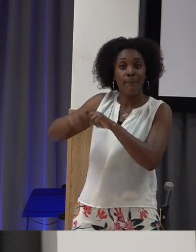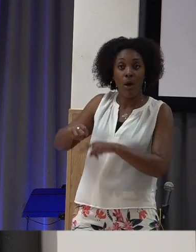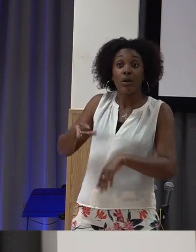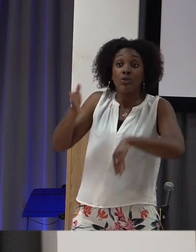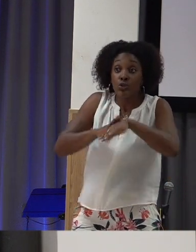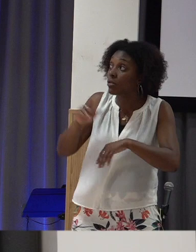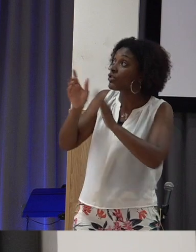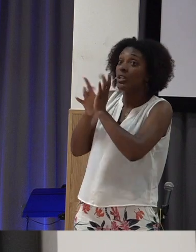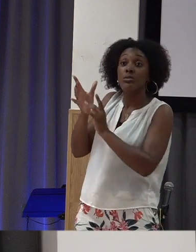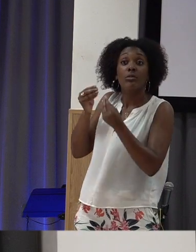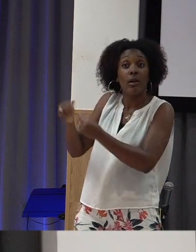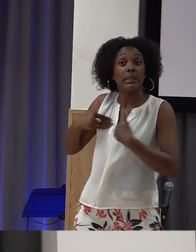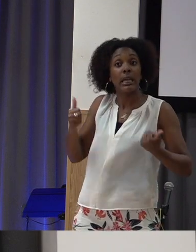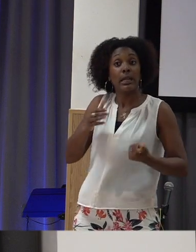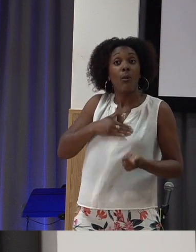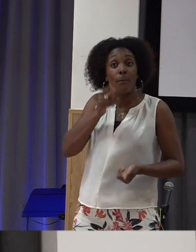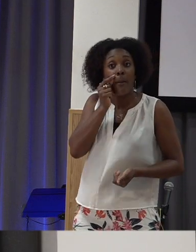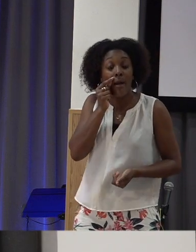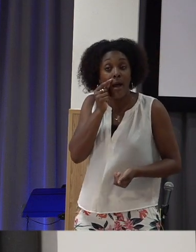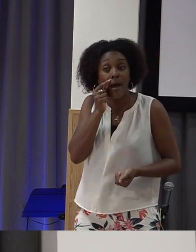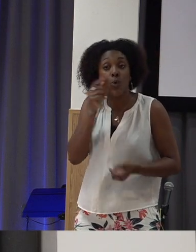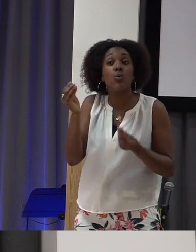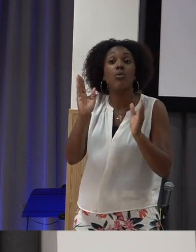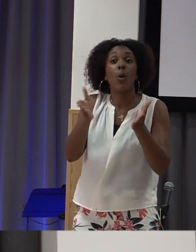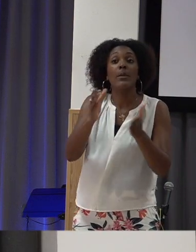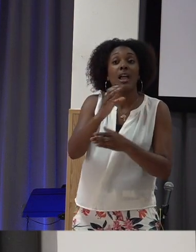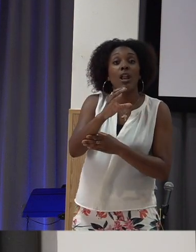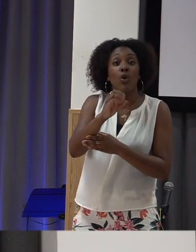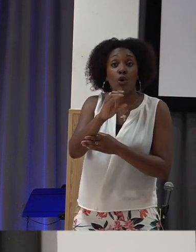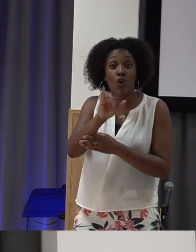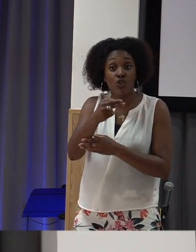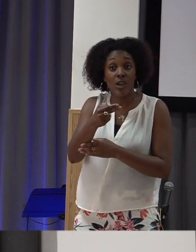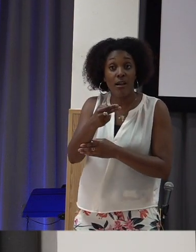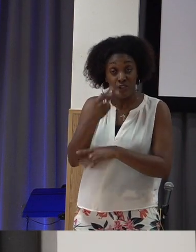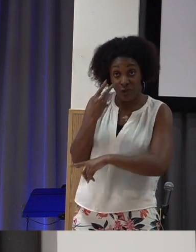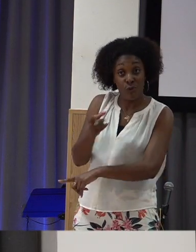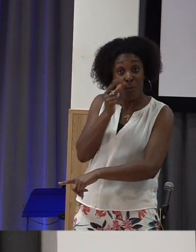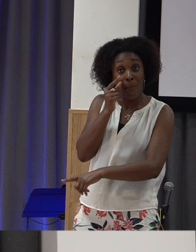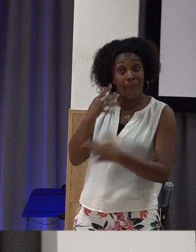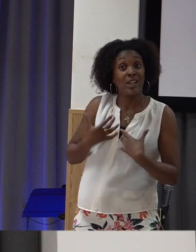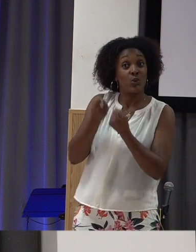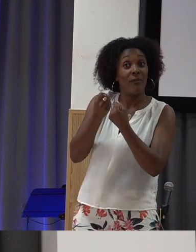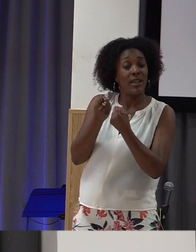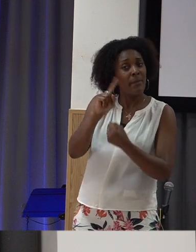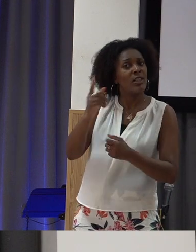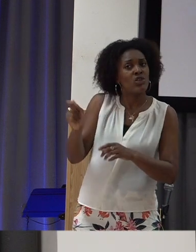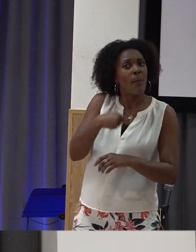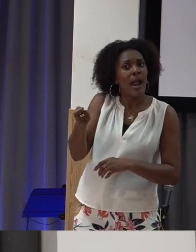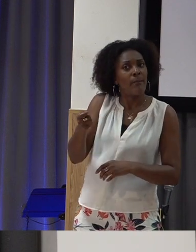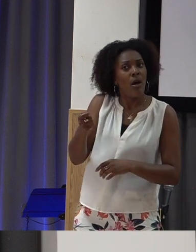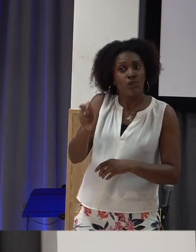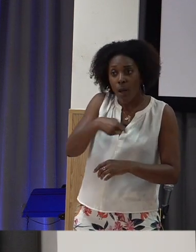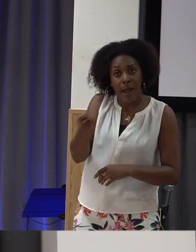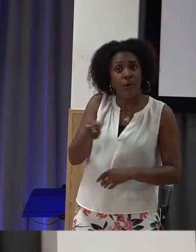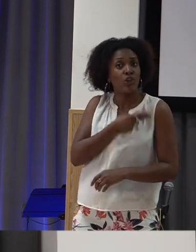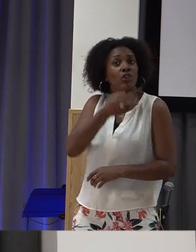purulente, il était soigné à Cochin, donc j'ai vécu cette époque-là, et le médecin a dit à ma mère, dans 3 mois, votre mari ne